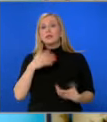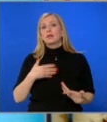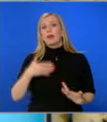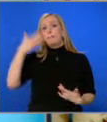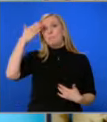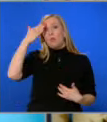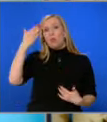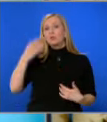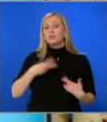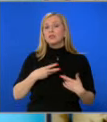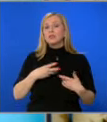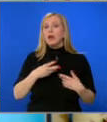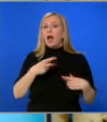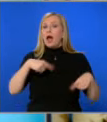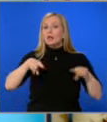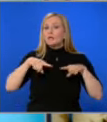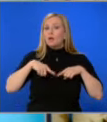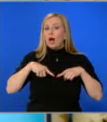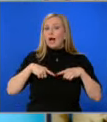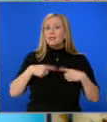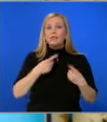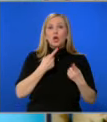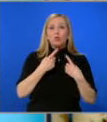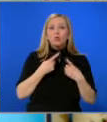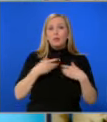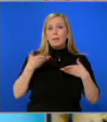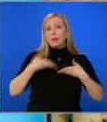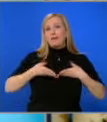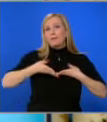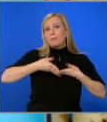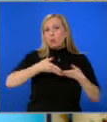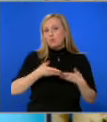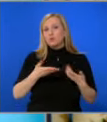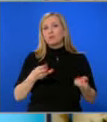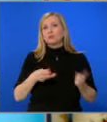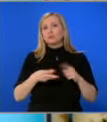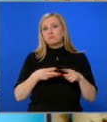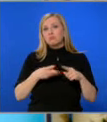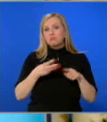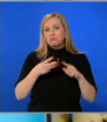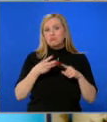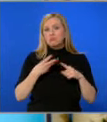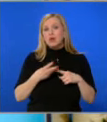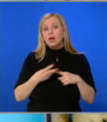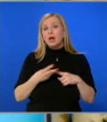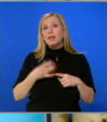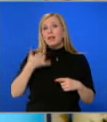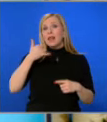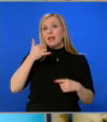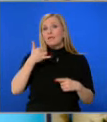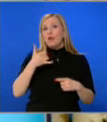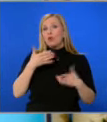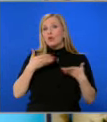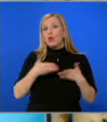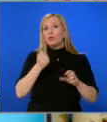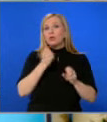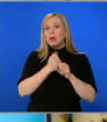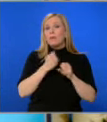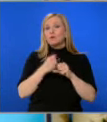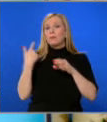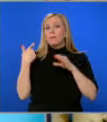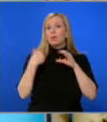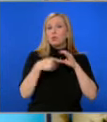за адвокатски услуги, правна помощ, гореща телефонна линия, която работи за